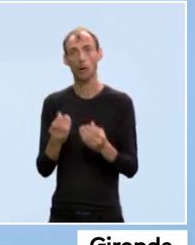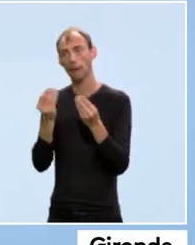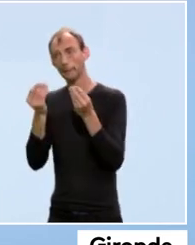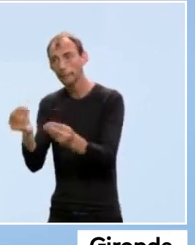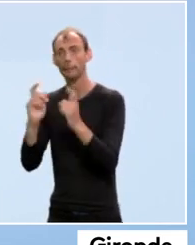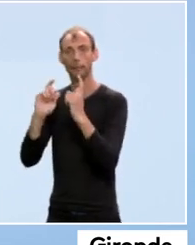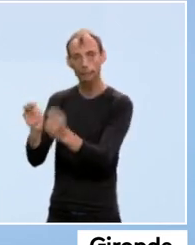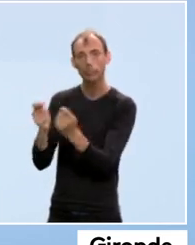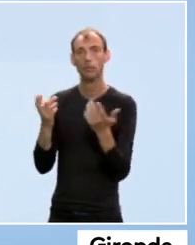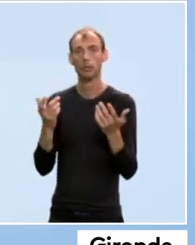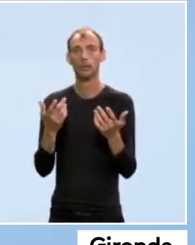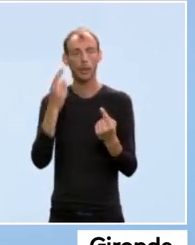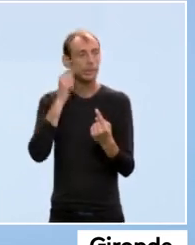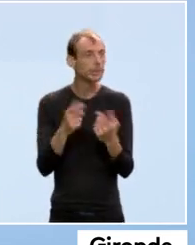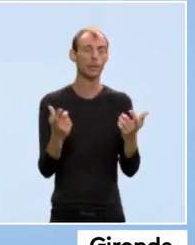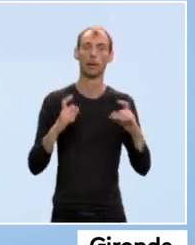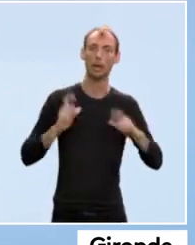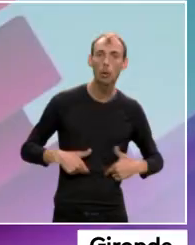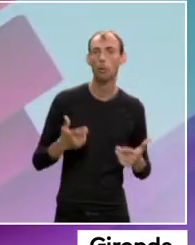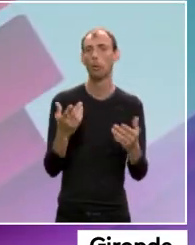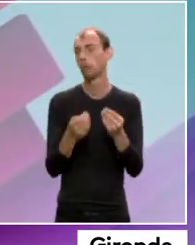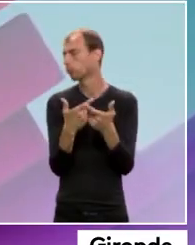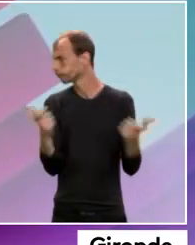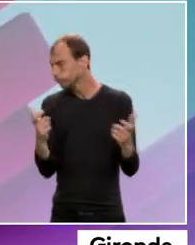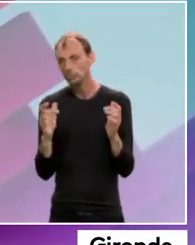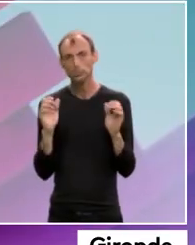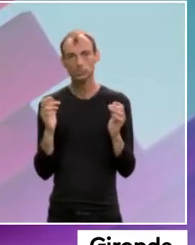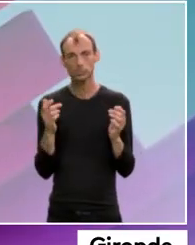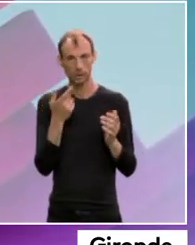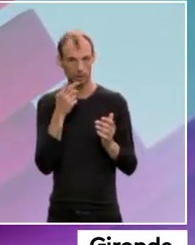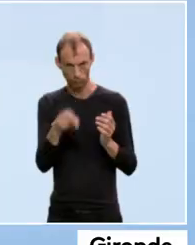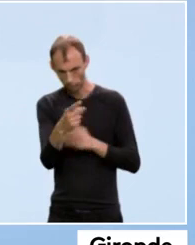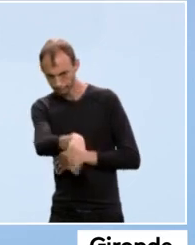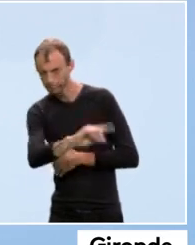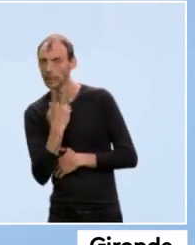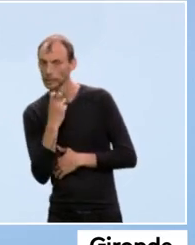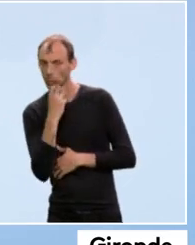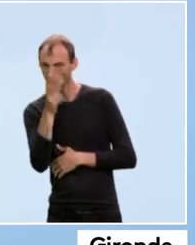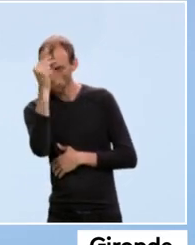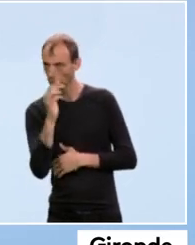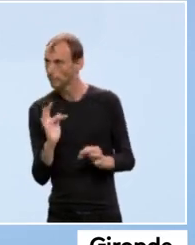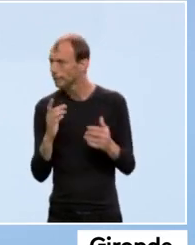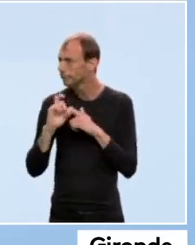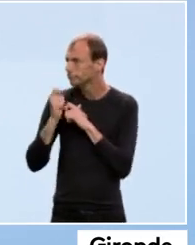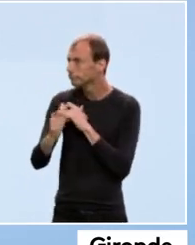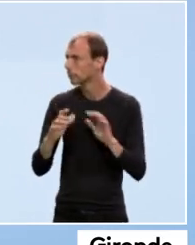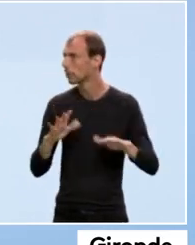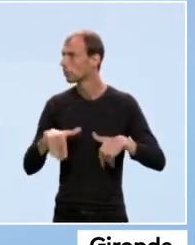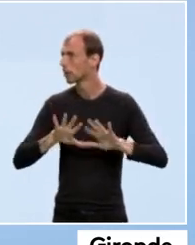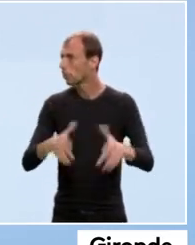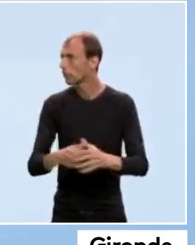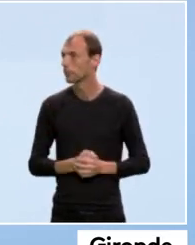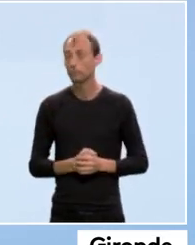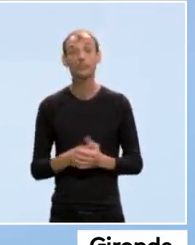qui sont d'autres priorités doivent bien comprendre cette logique là des institutions Nicolas Thierry c'est la même question